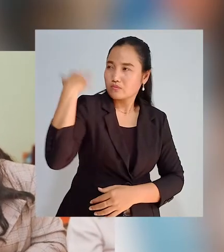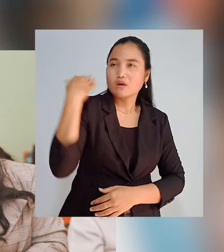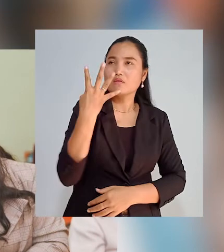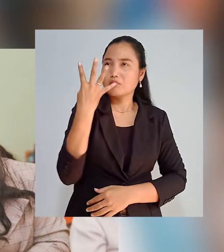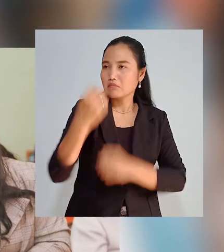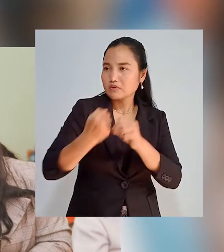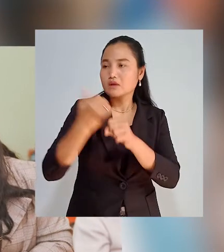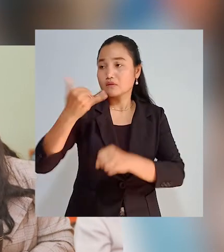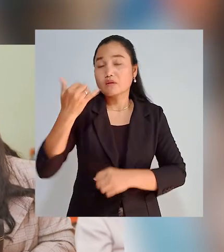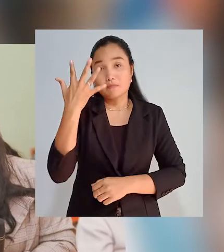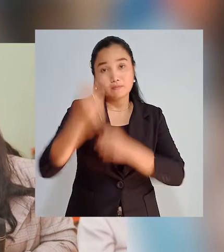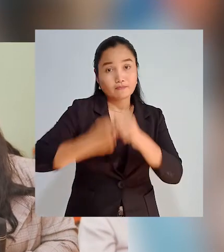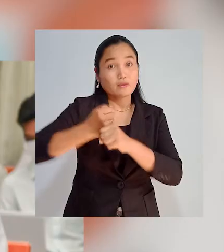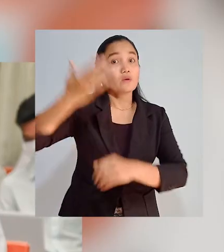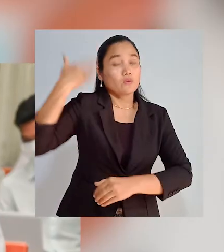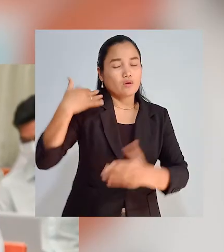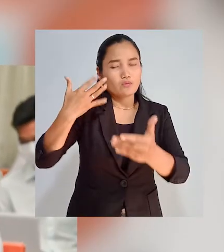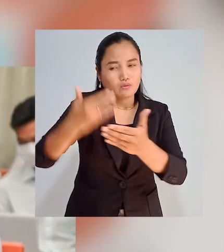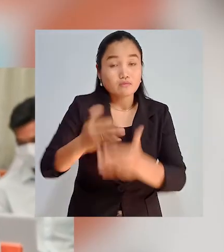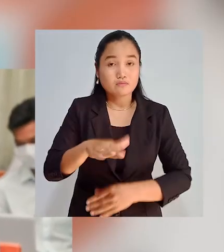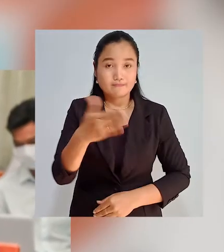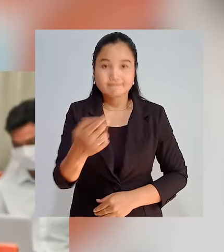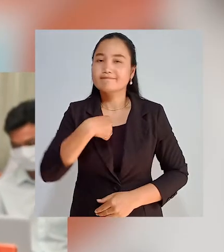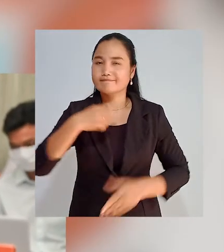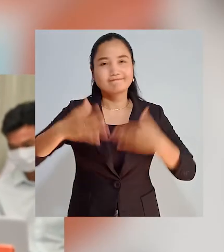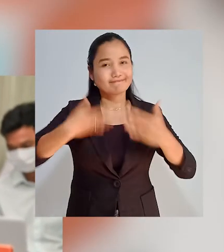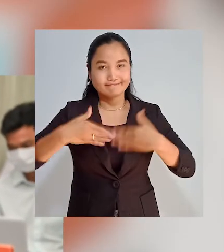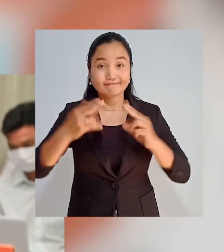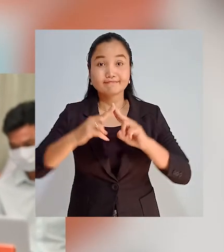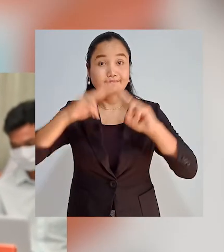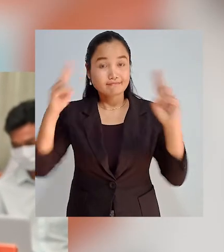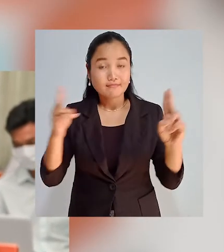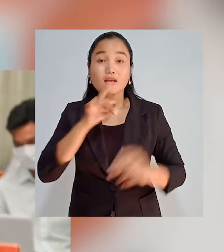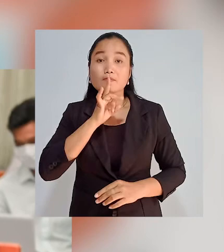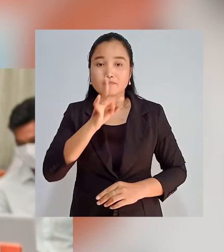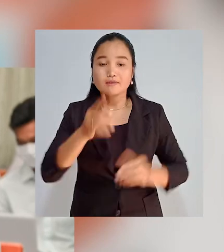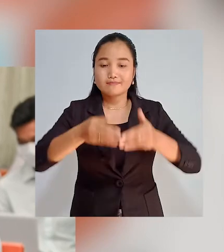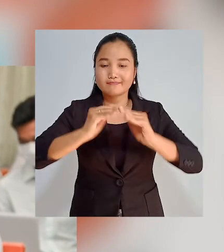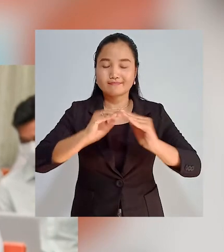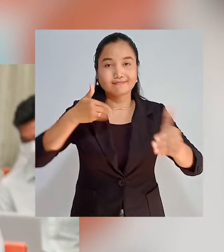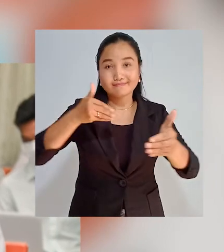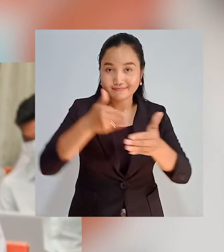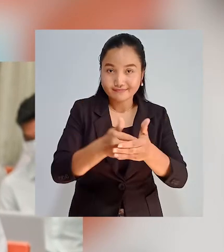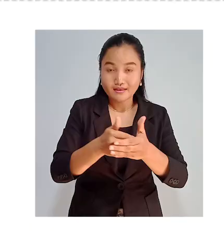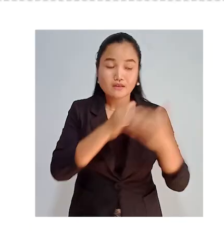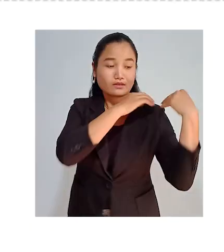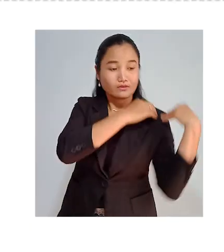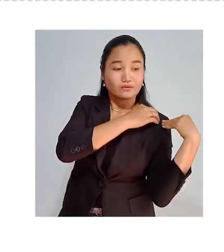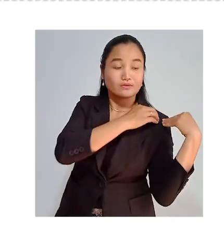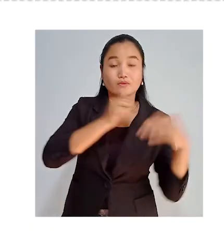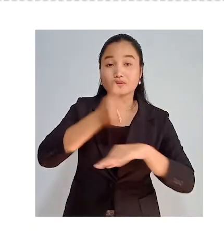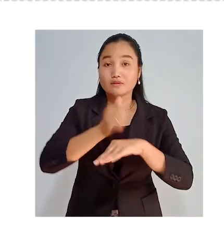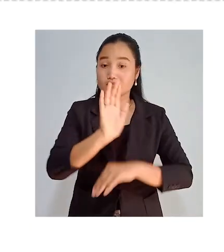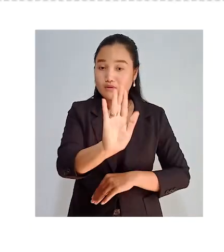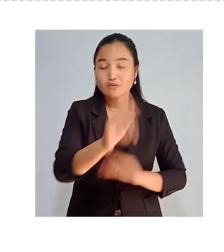ល4ឆ្នាំ5ឆ្នាំកន្លងនេះគឺមានស្ដីរីករាយខ្លាំងដែលយើងអាចមានកម្មវិធីទូរនទីគាត់ដែល